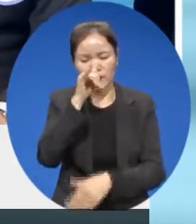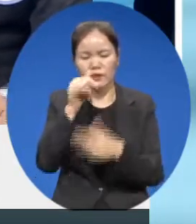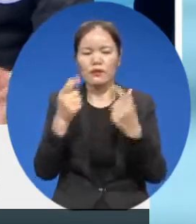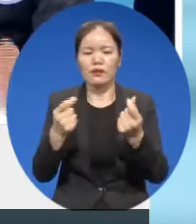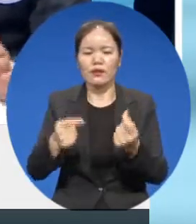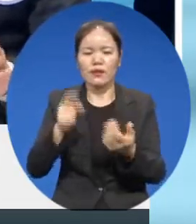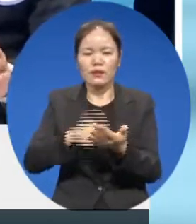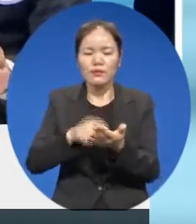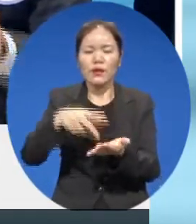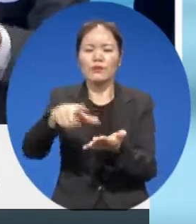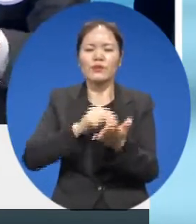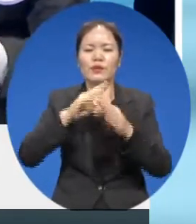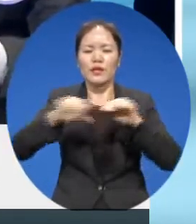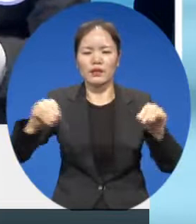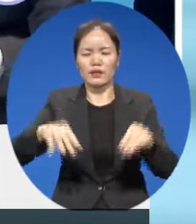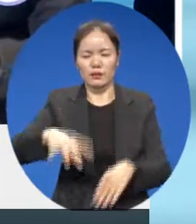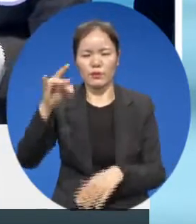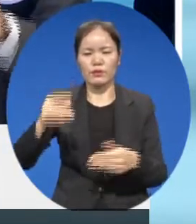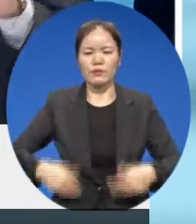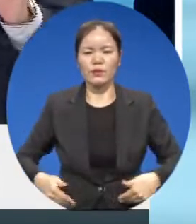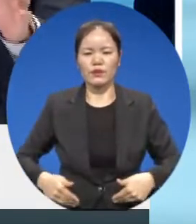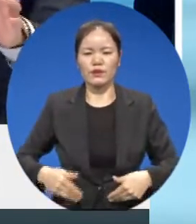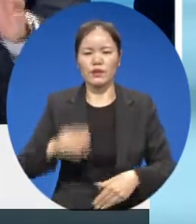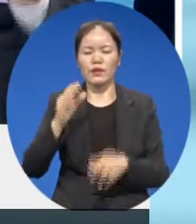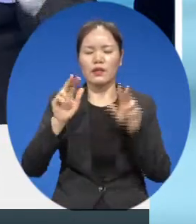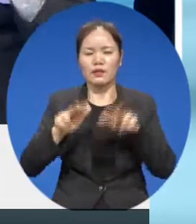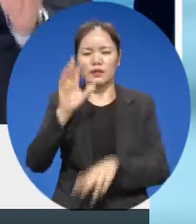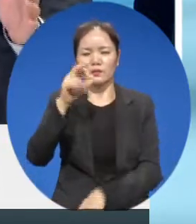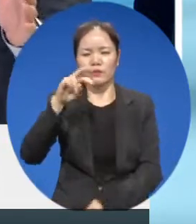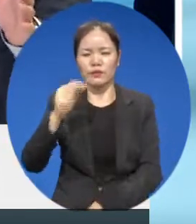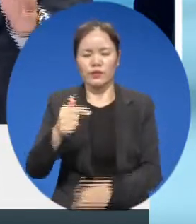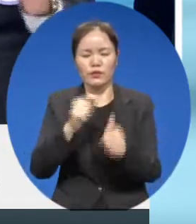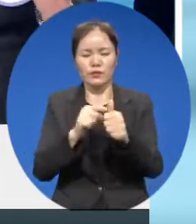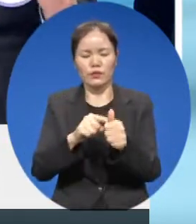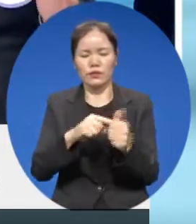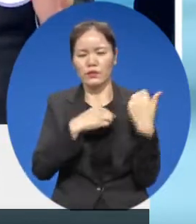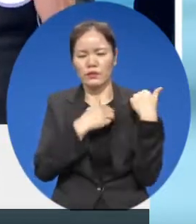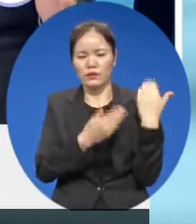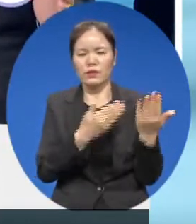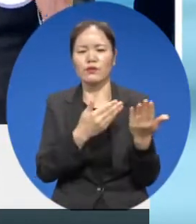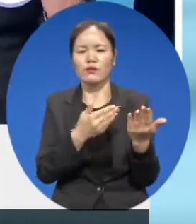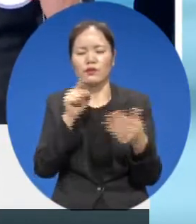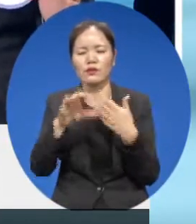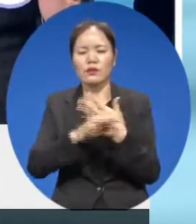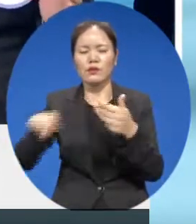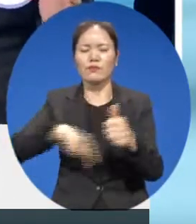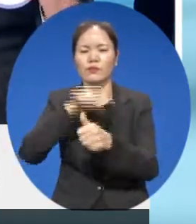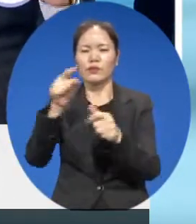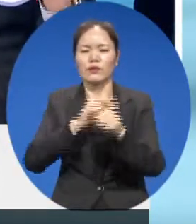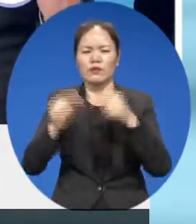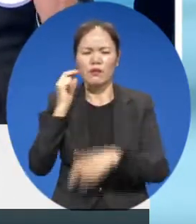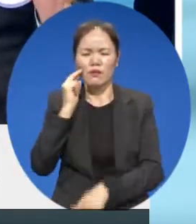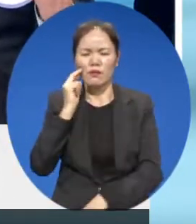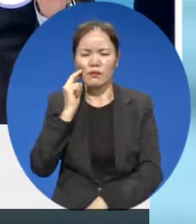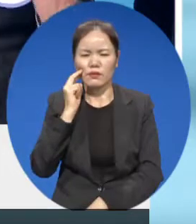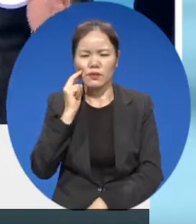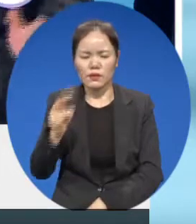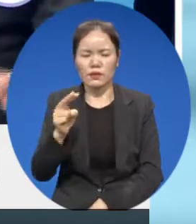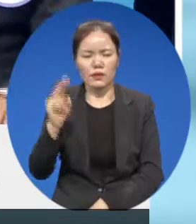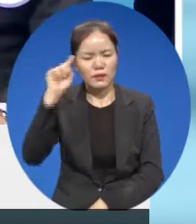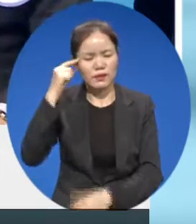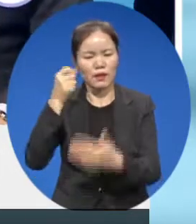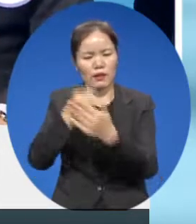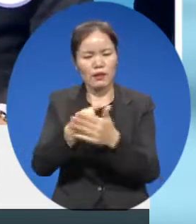끄게 따 지금 상황에서 윤서가 총장을 저자 리 업무 붓기 셔서 나두면 그게 오히려 여론을 더 악화시키는 길이라고 판단을 내린 것